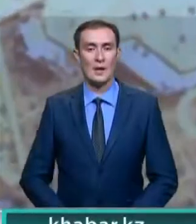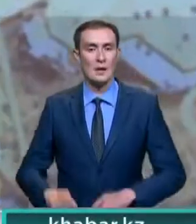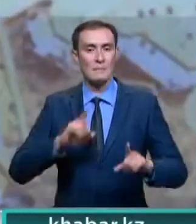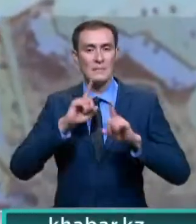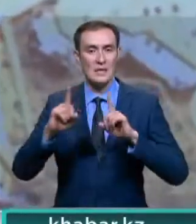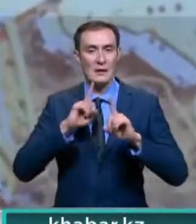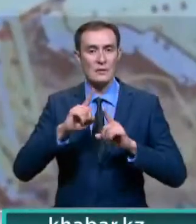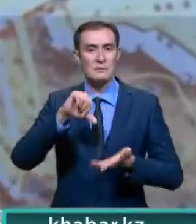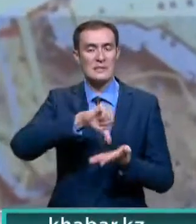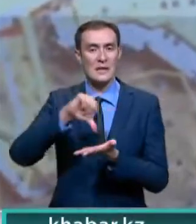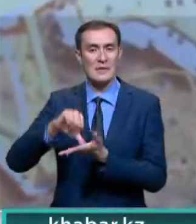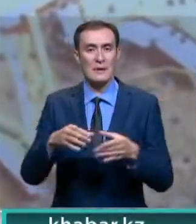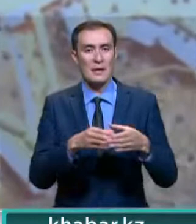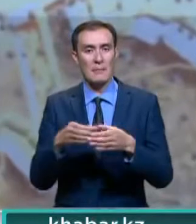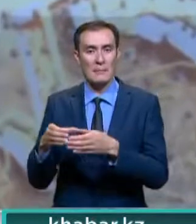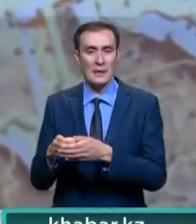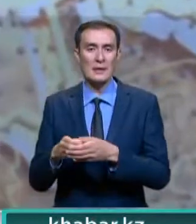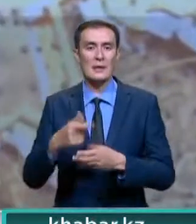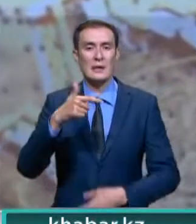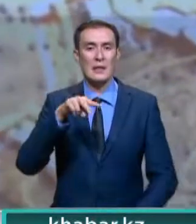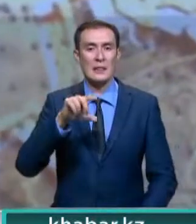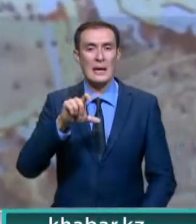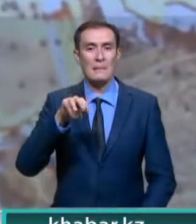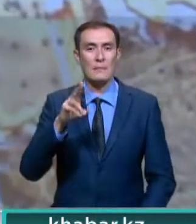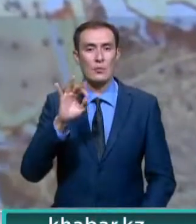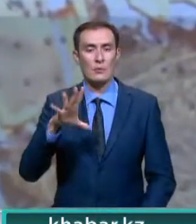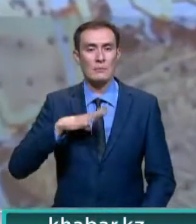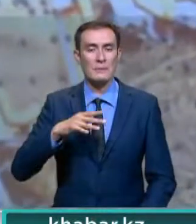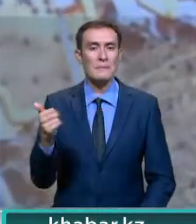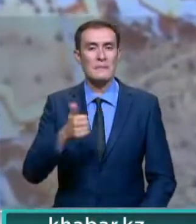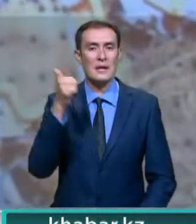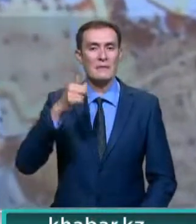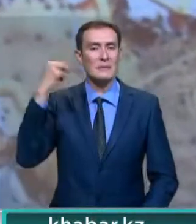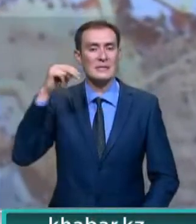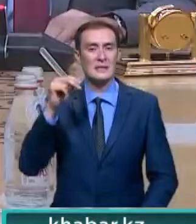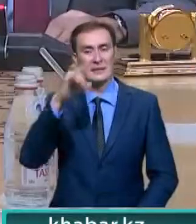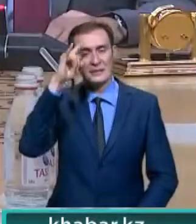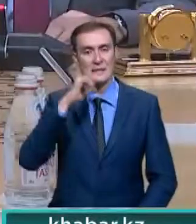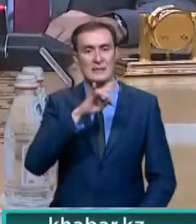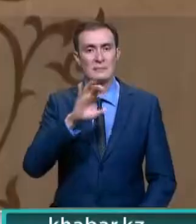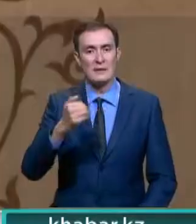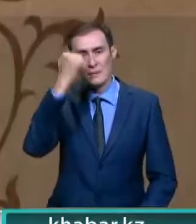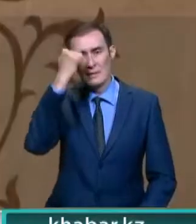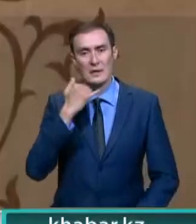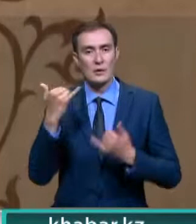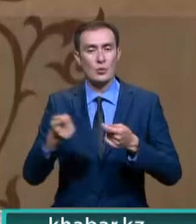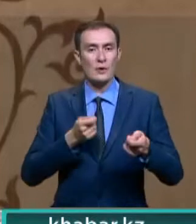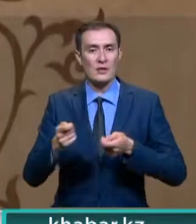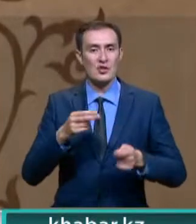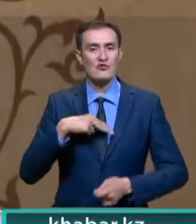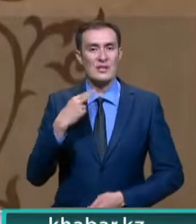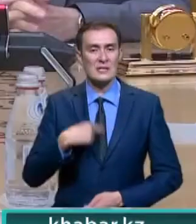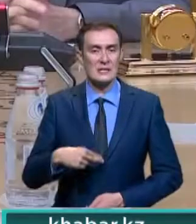Переговоры с представителями компании Glencore International сегодня провел первый президент Казахстана. Нурсултан Назарбаев поблагодарил руководителя